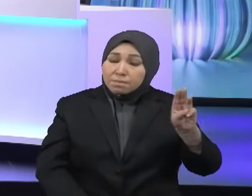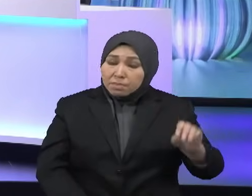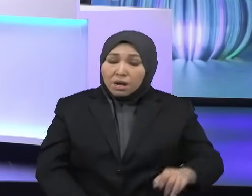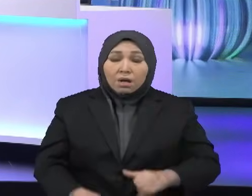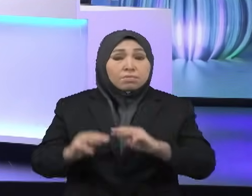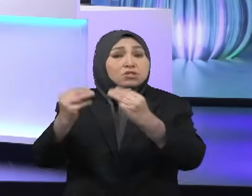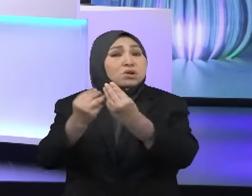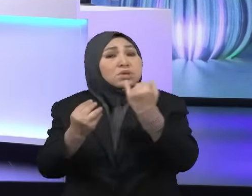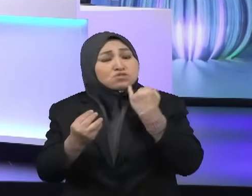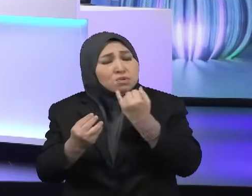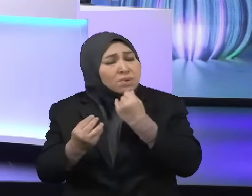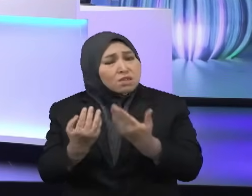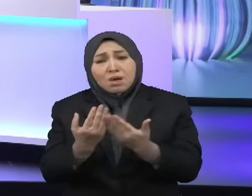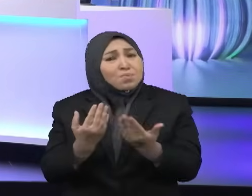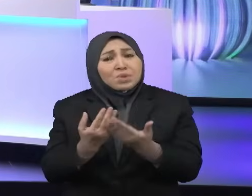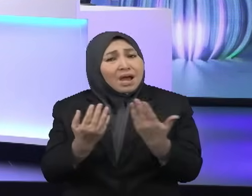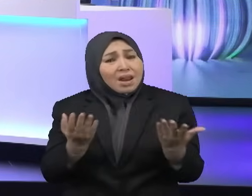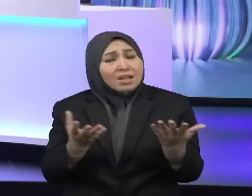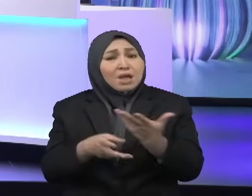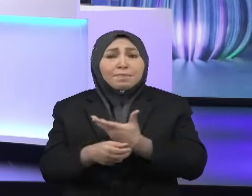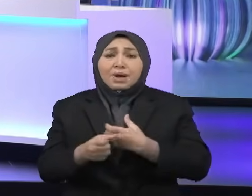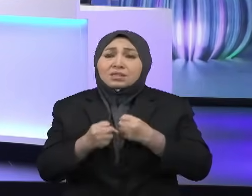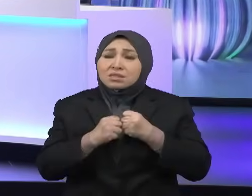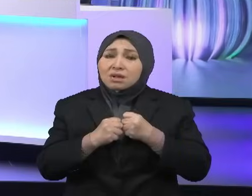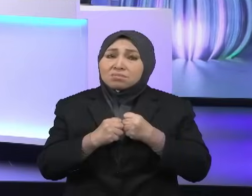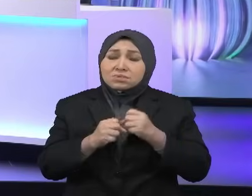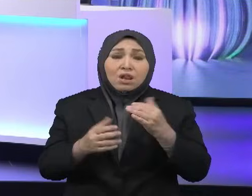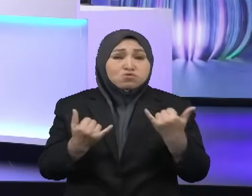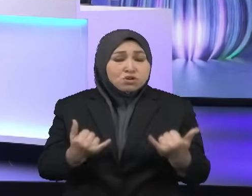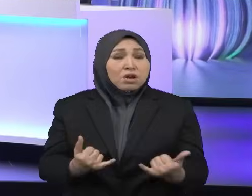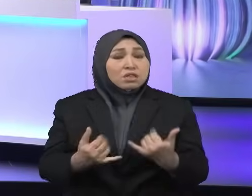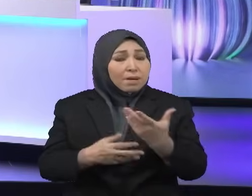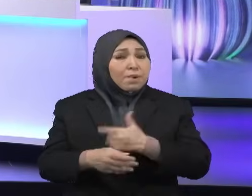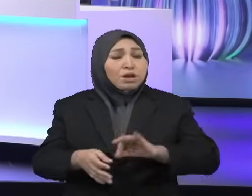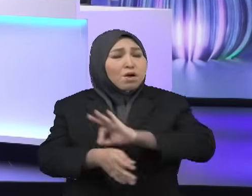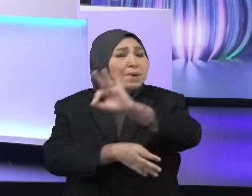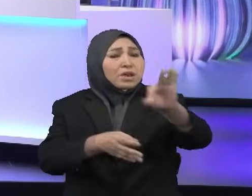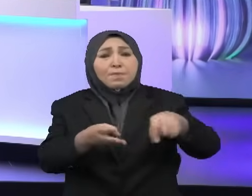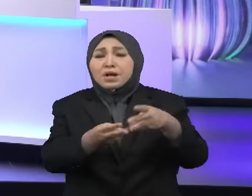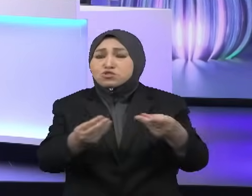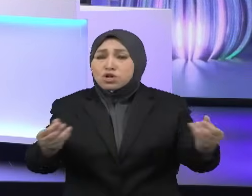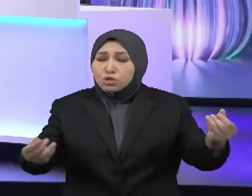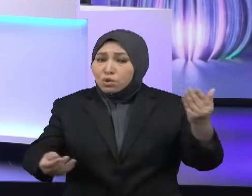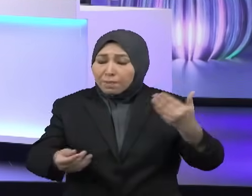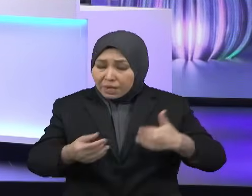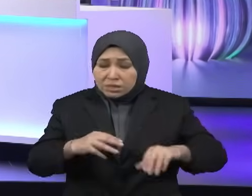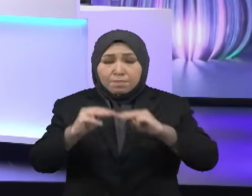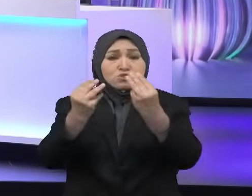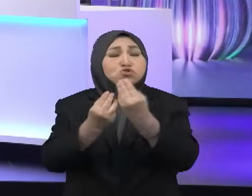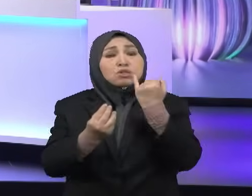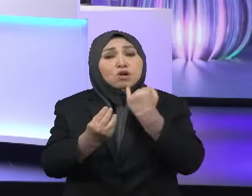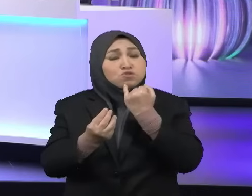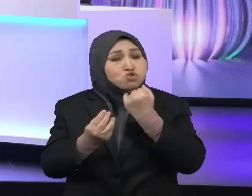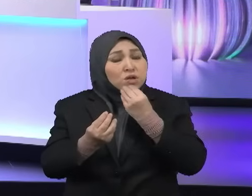Israel diberi nikmat, dah mudahlah kan, dapat apa istilahnya kalau zaman ini ketika padang pasir itu, kalau pada zaman Bani Israel